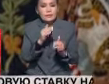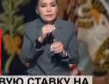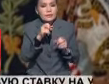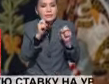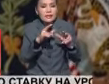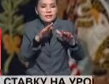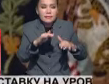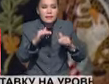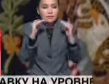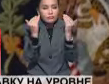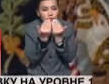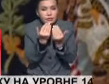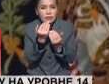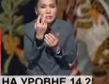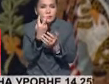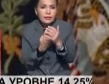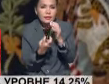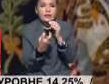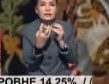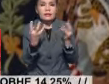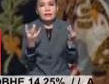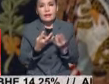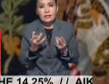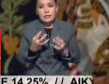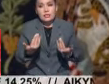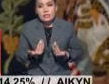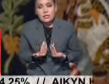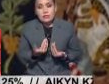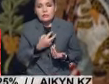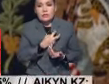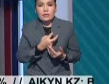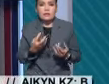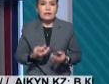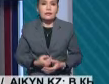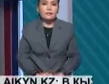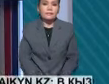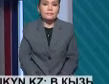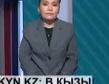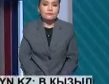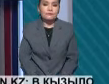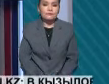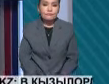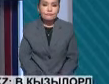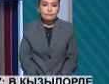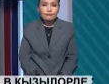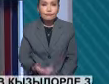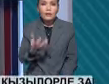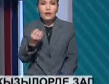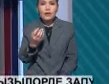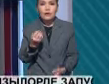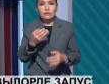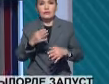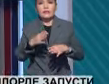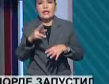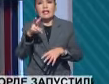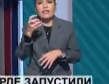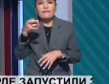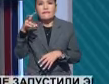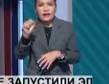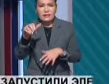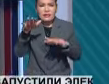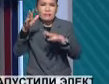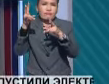перемещение всего на несколько миль может стать вопросом жизни и смерти. Не обошлось без жертв и в Ливане. Только там